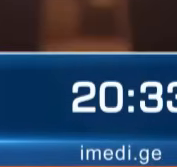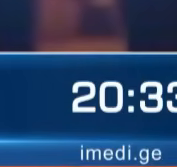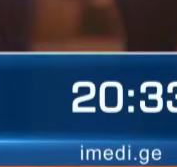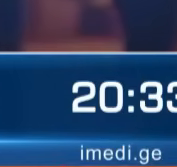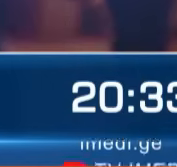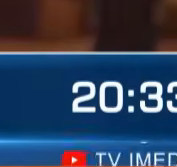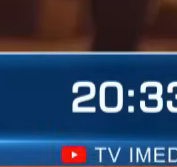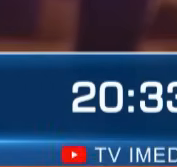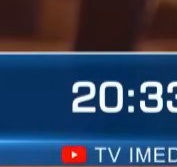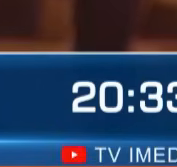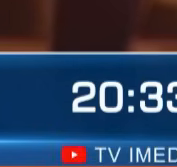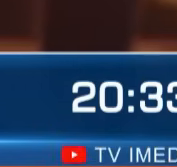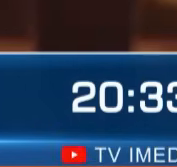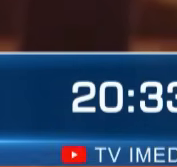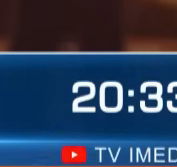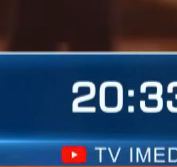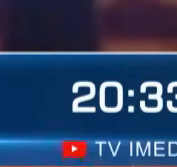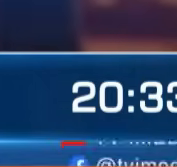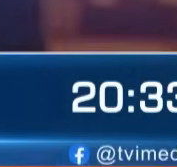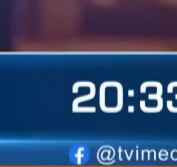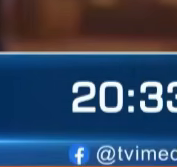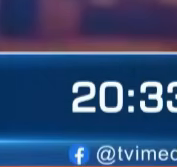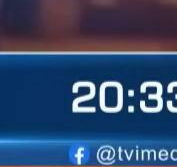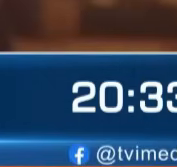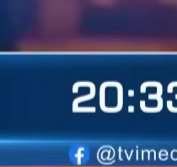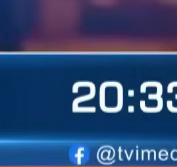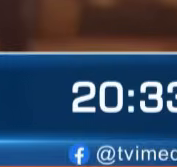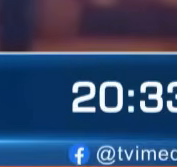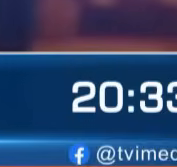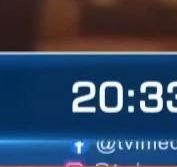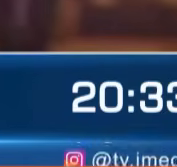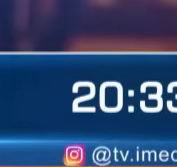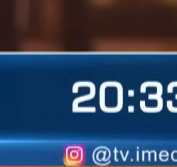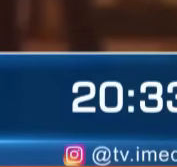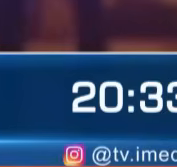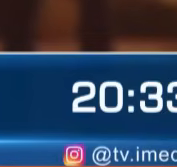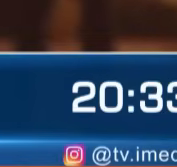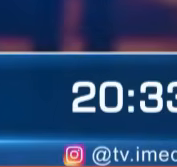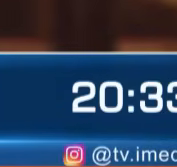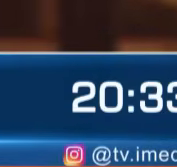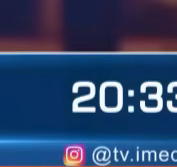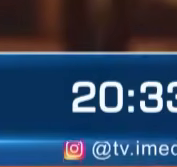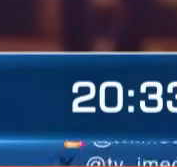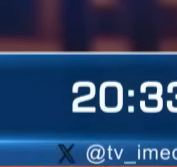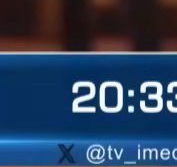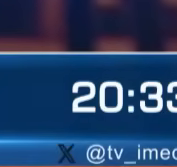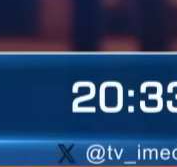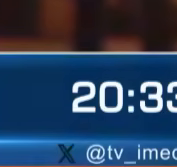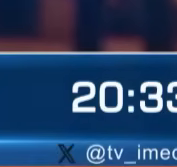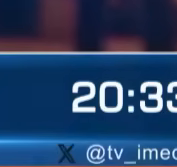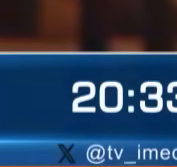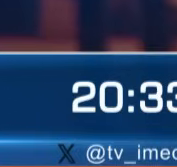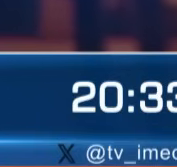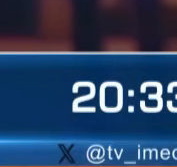ელექტროენერგია, ბუნებრივი აირი და ინტერნეტი არ მიეწოდება. გადაადგილება ნაწილობრივ არის შეზღუდული.